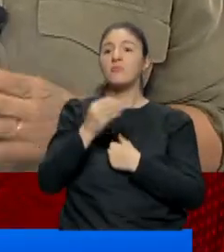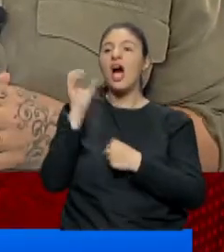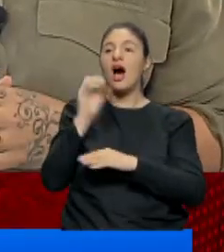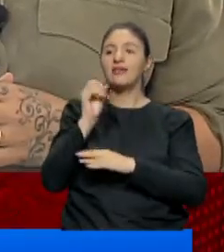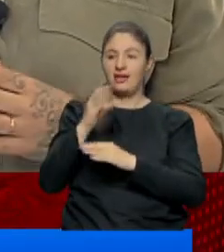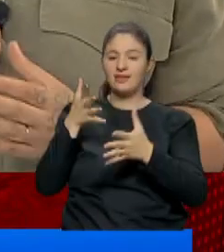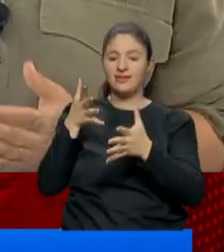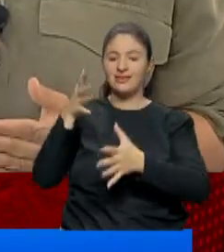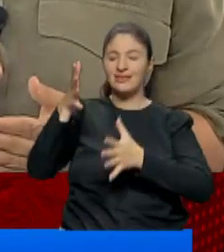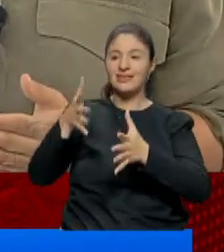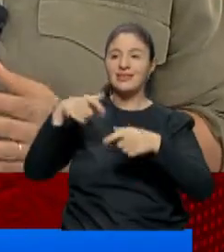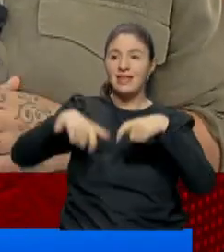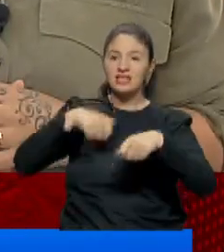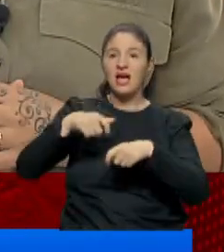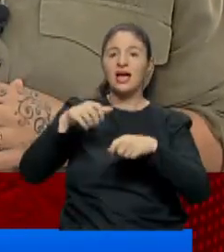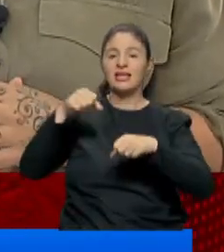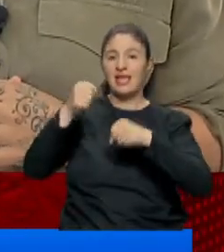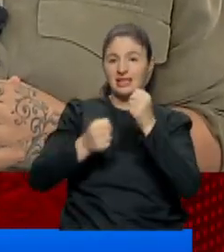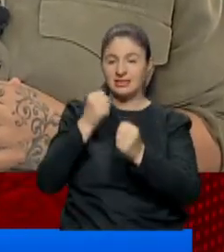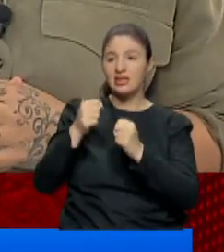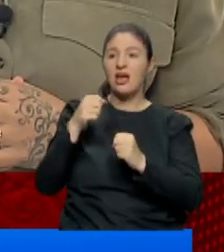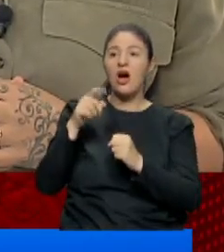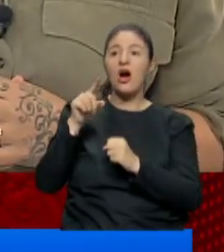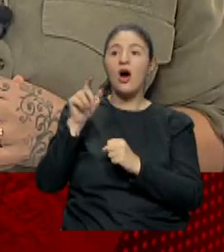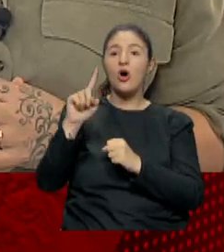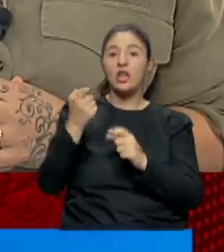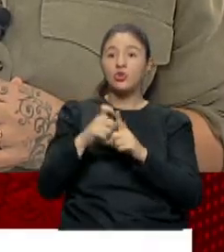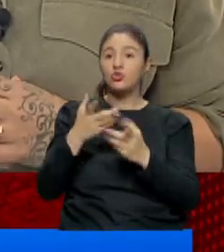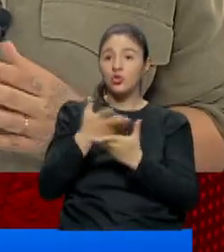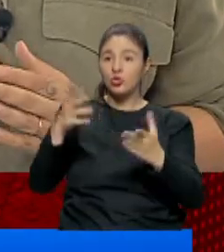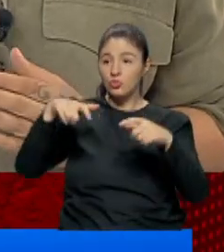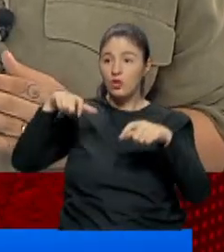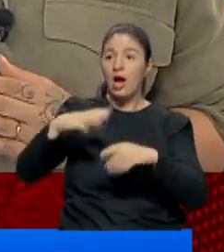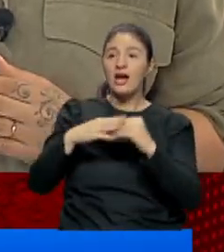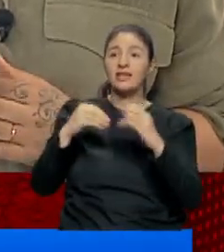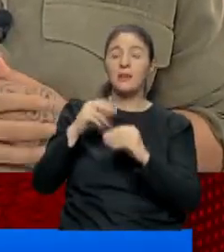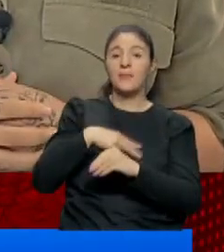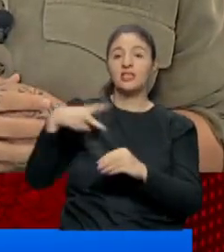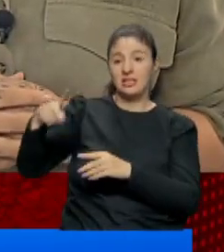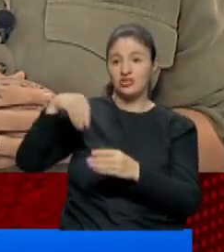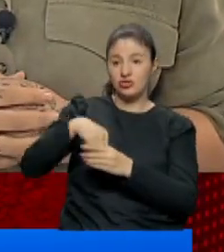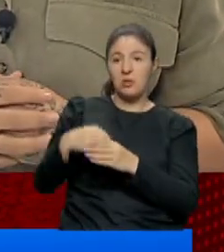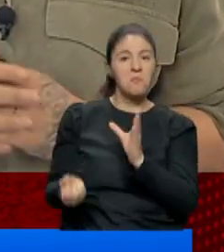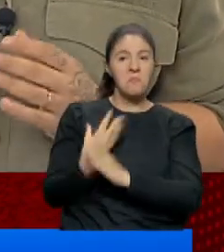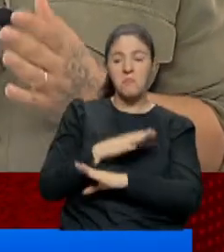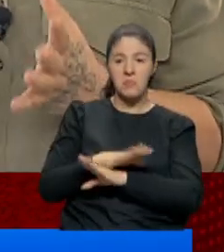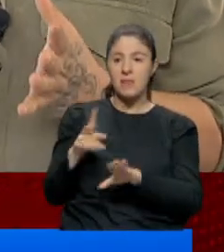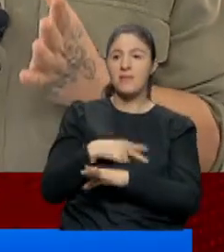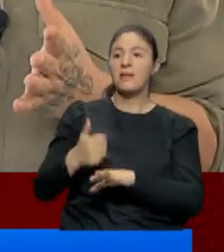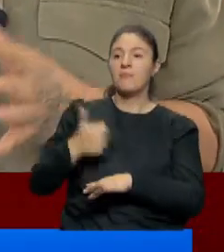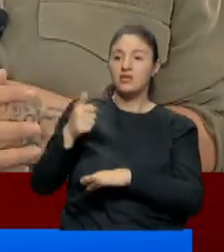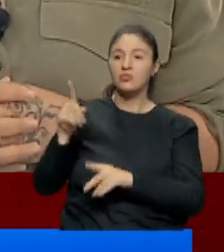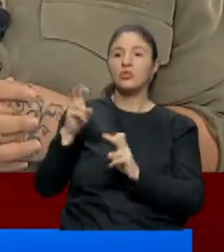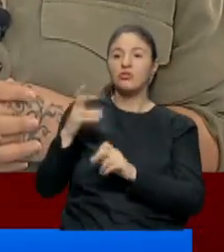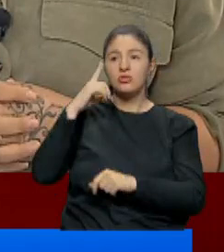atık tesisine Adana Yüreğir Belediyesi'nde 16 dönüm üzerinde kompost sahasında Adana Yüreğir Belediyesi'nin içerisinde kuruldu ve Belediye